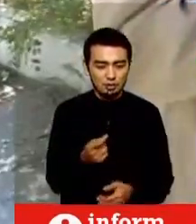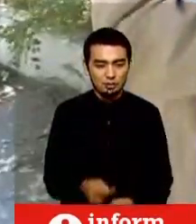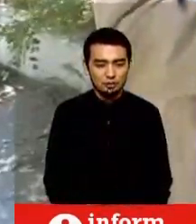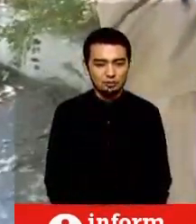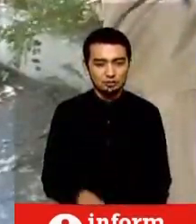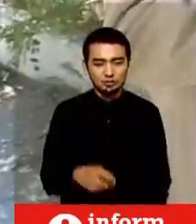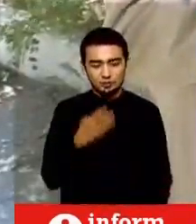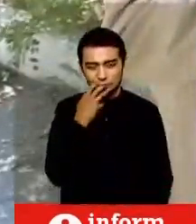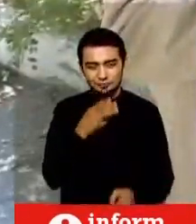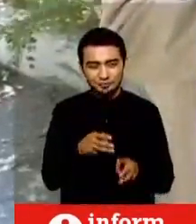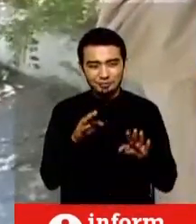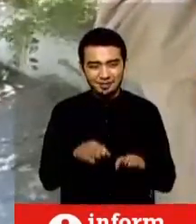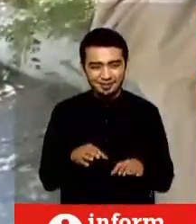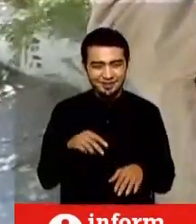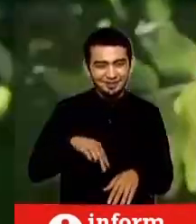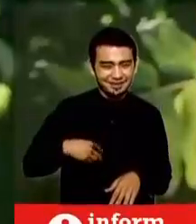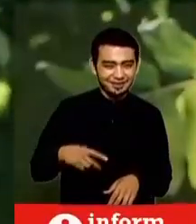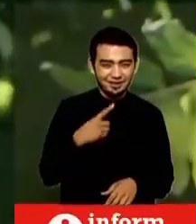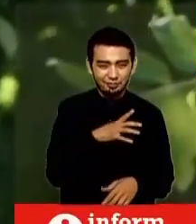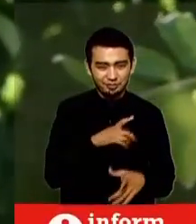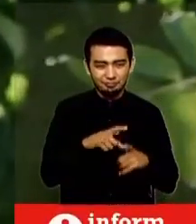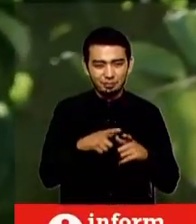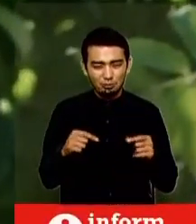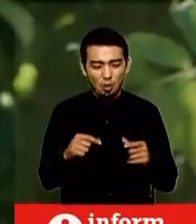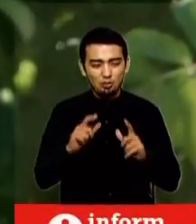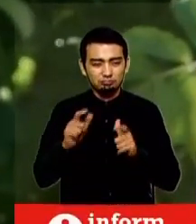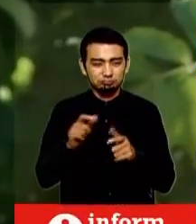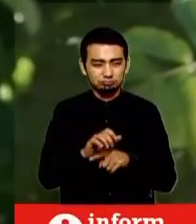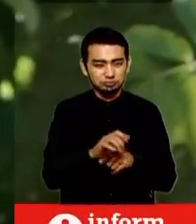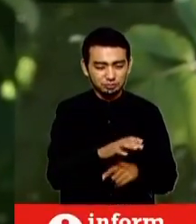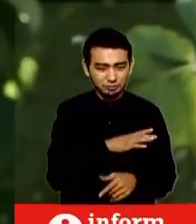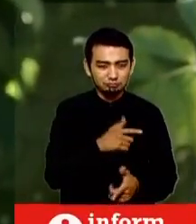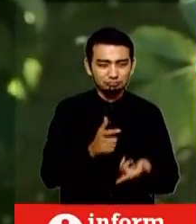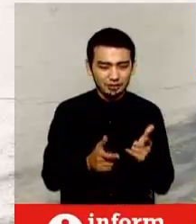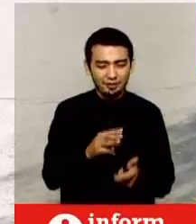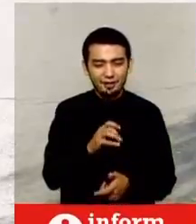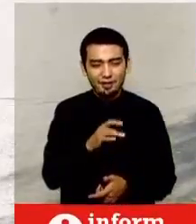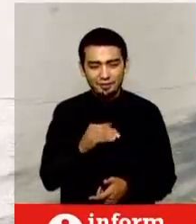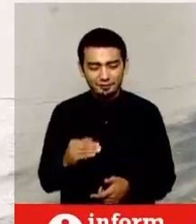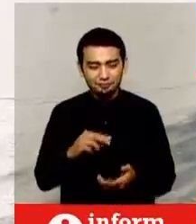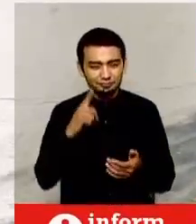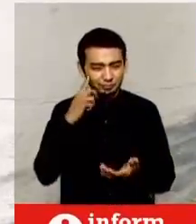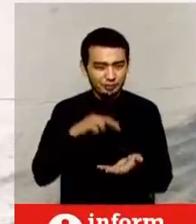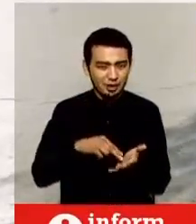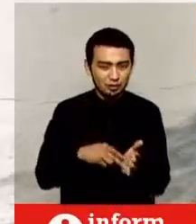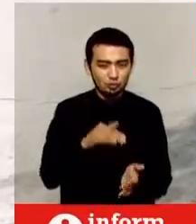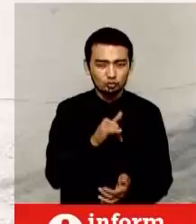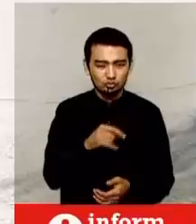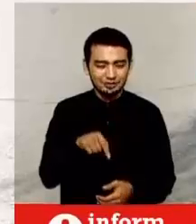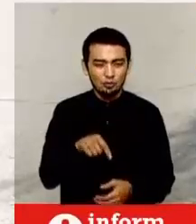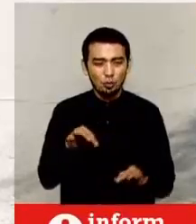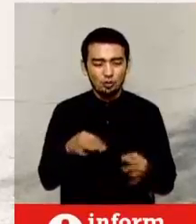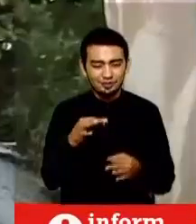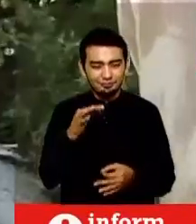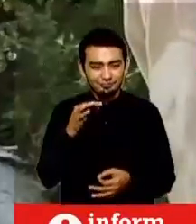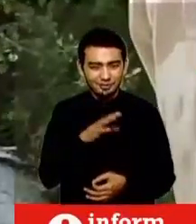Директор теплоснабжающей организации говорит, что письменная рассылка действительно была, и тарифы по квадратам планировали ввести уже этой осенью.